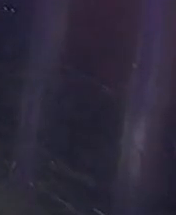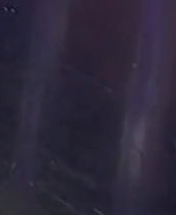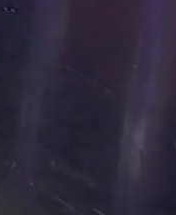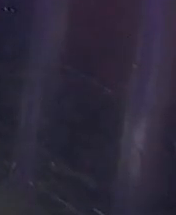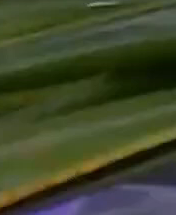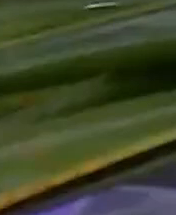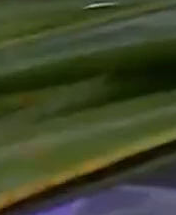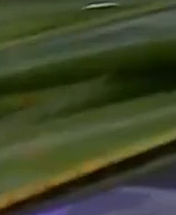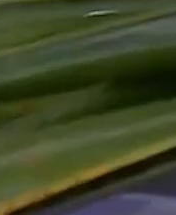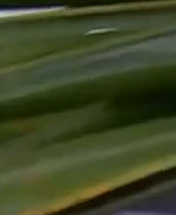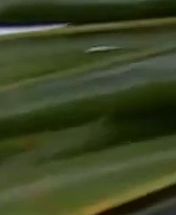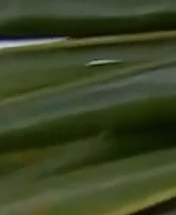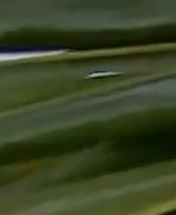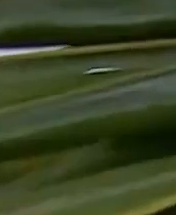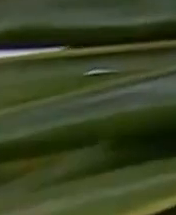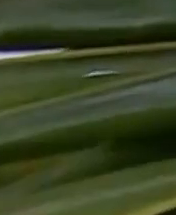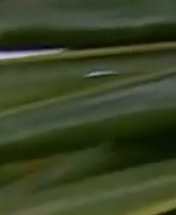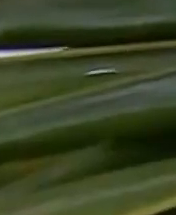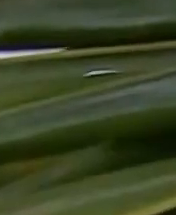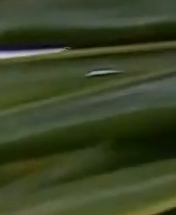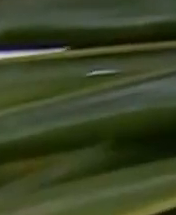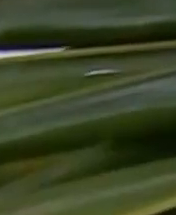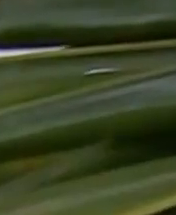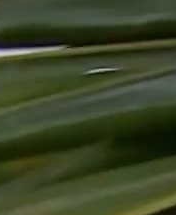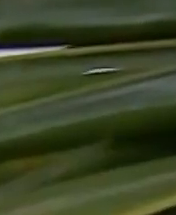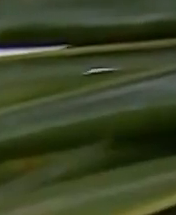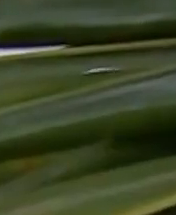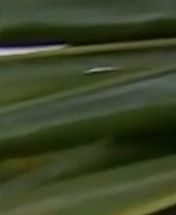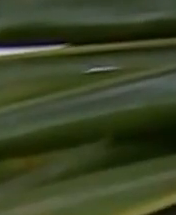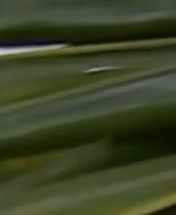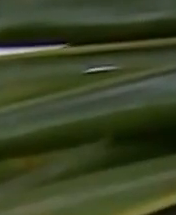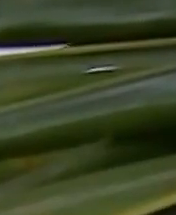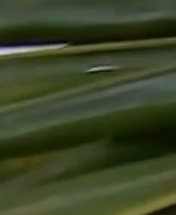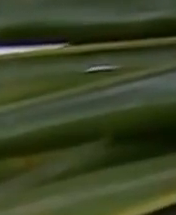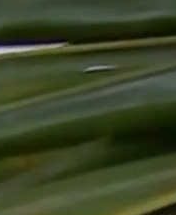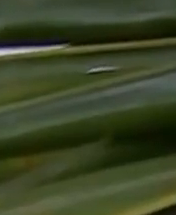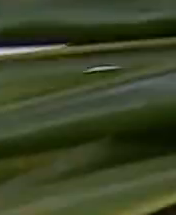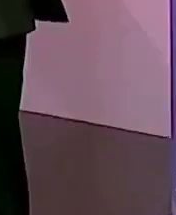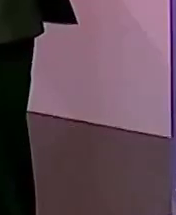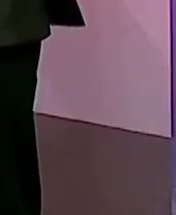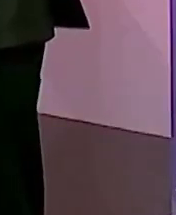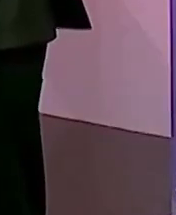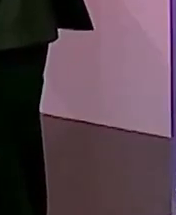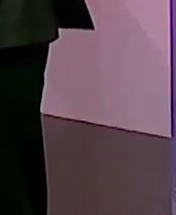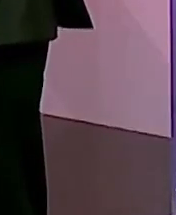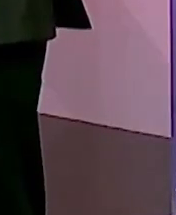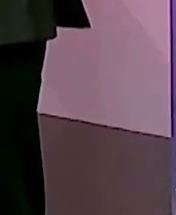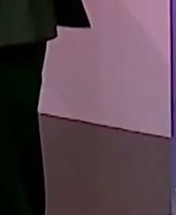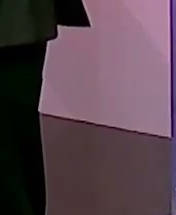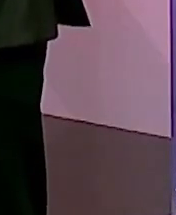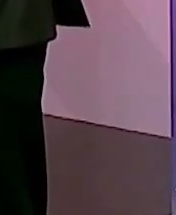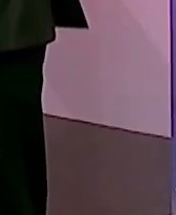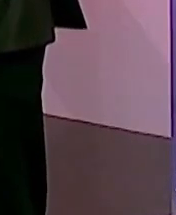banyak biji-biji dia kan? Yang ni tu? Yes, betul. Itu adalah biji dia. Okey. Alright. Dan kita tengok juga dekat situ ada